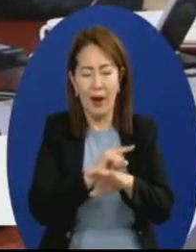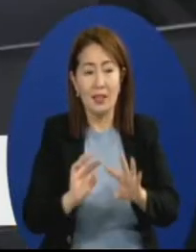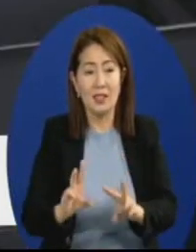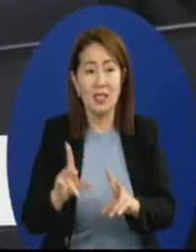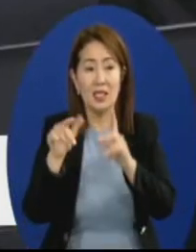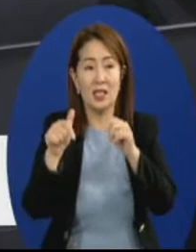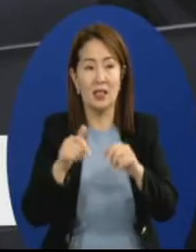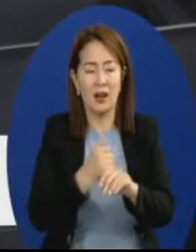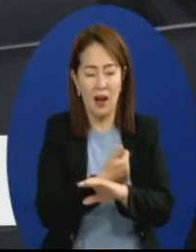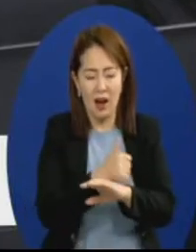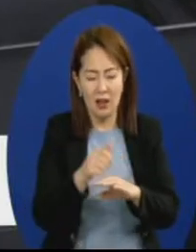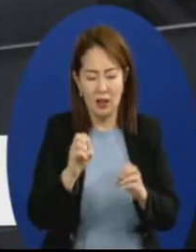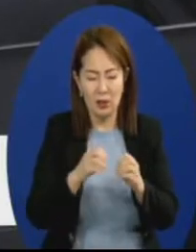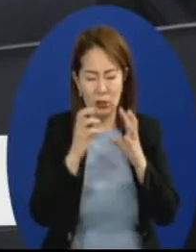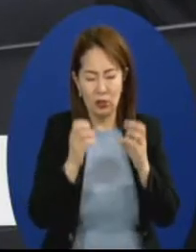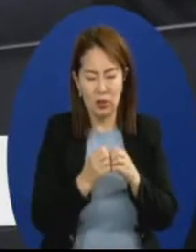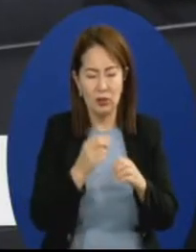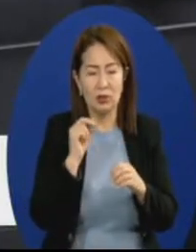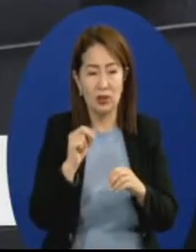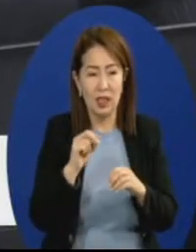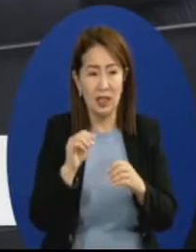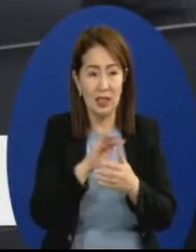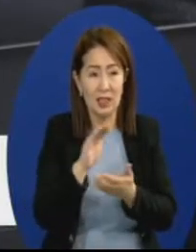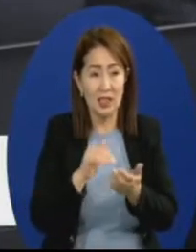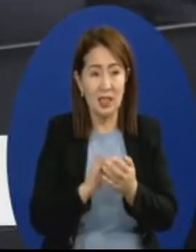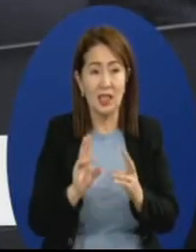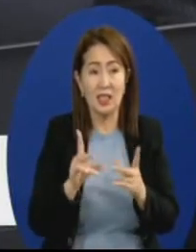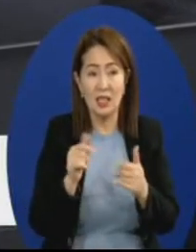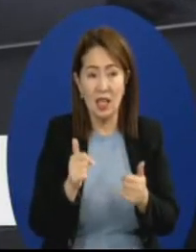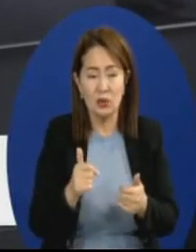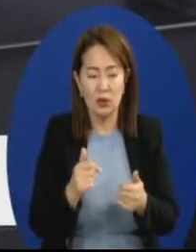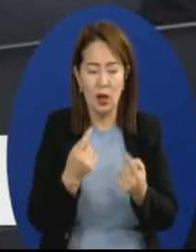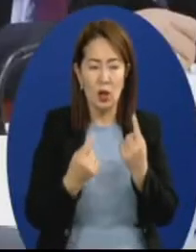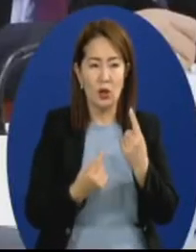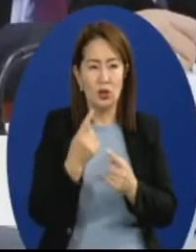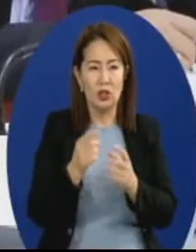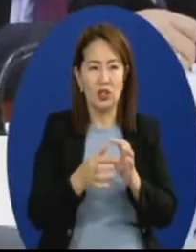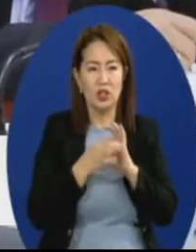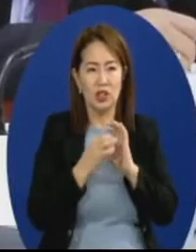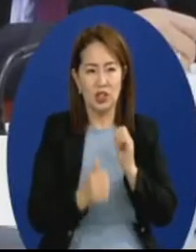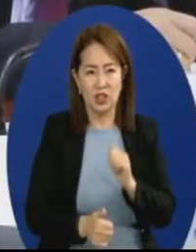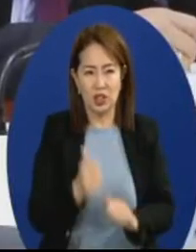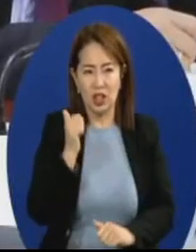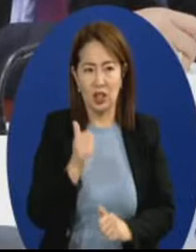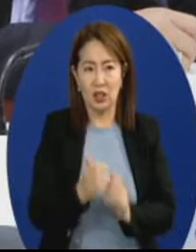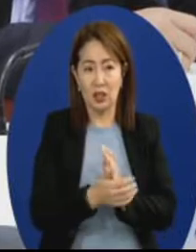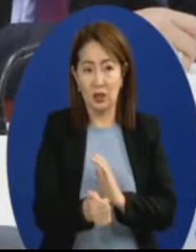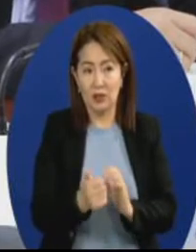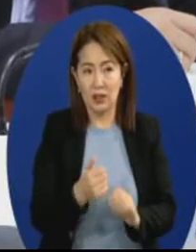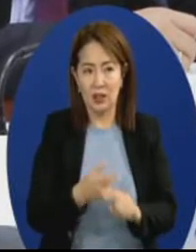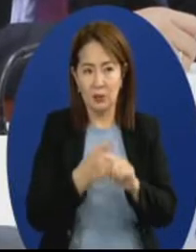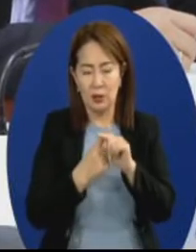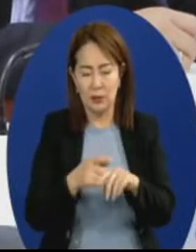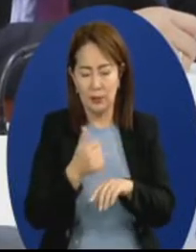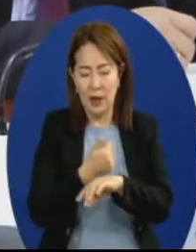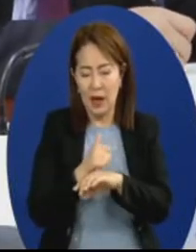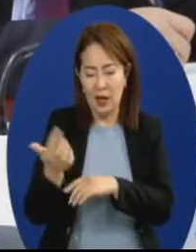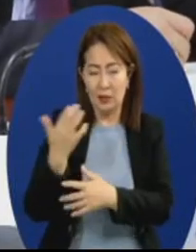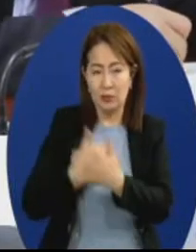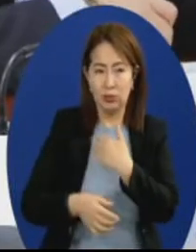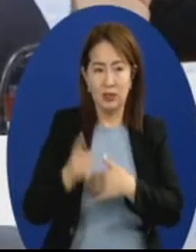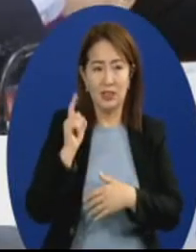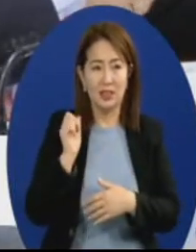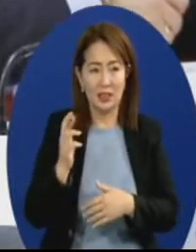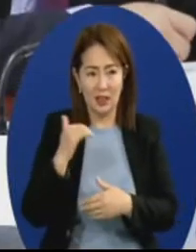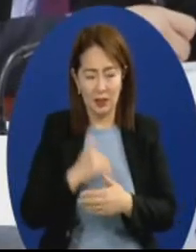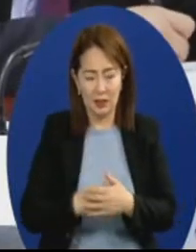ажил жуулчлалын бүтээгдэхүүн үйлчилгээ чанарын стандартыг сайжруулж, өрсөлдөх чадварыг дээшлүүлэн жуулчдын тоог 1 сая хүргэх.